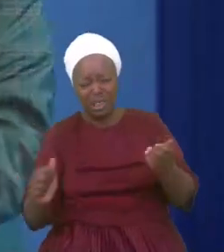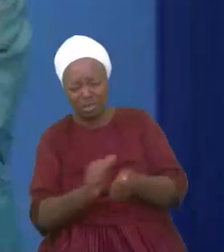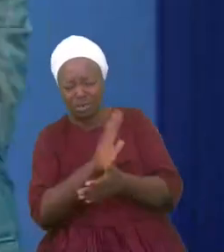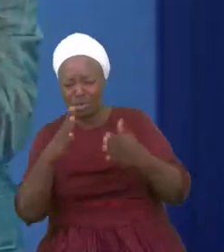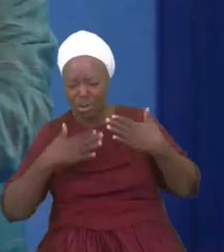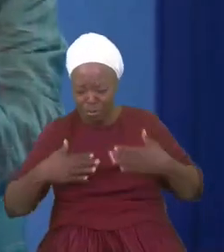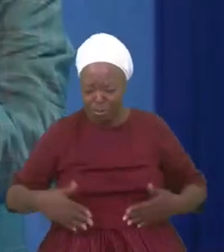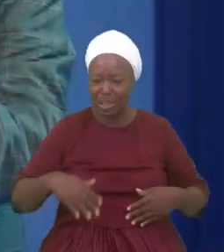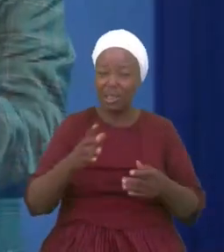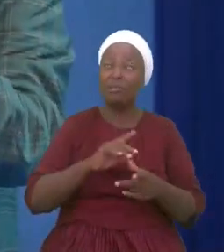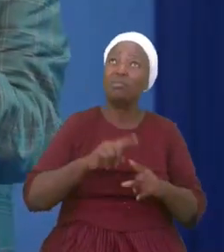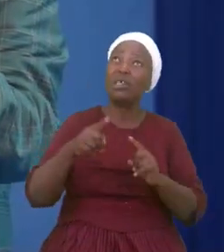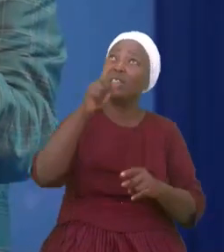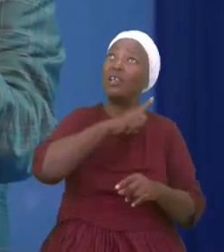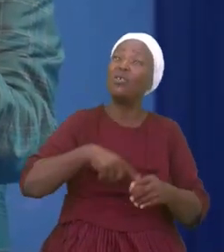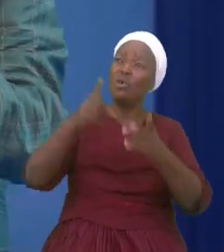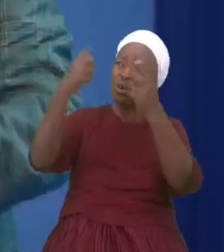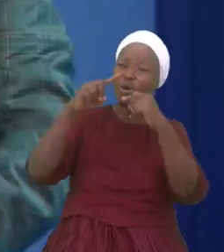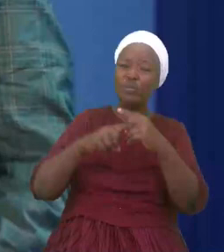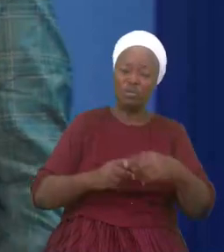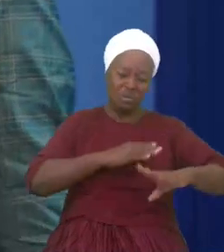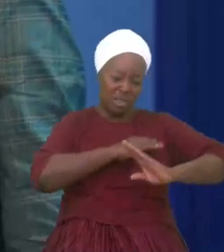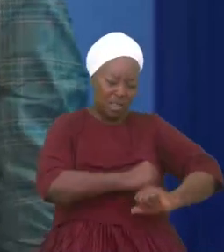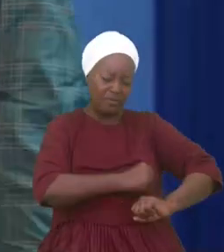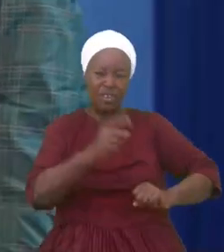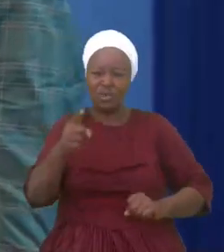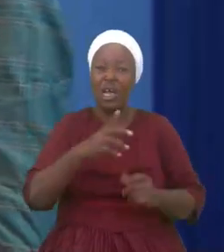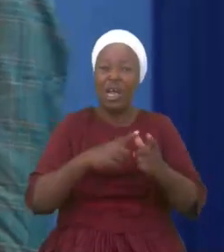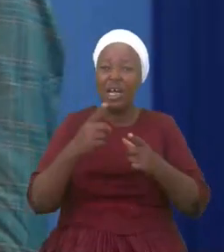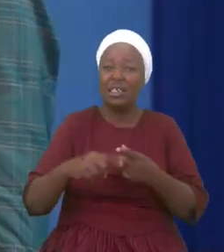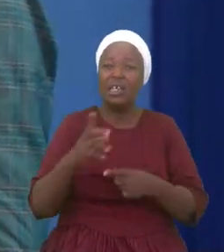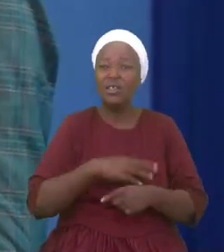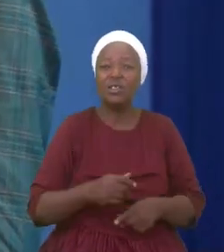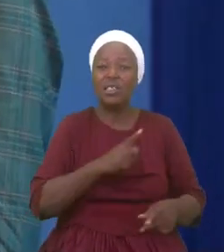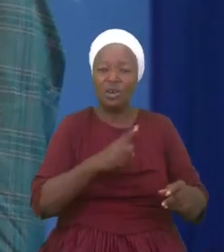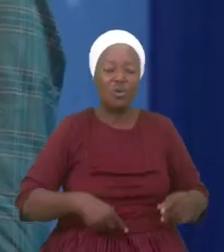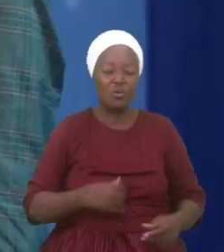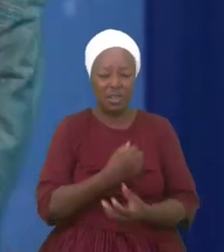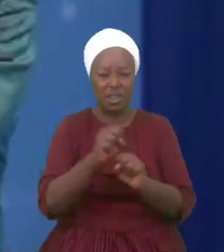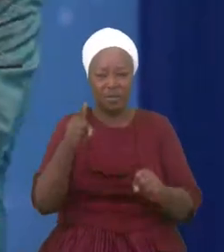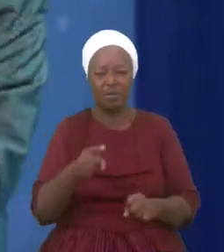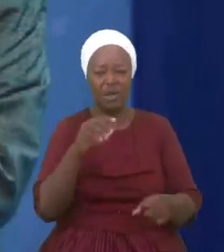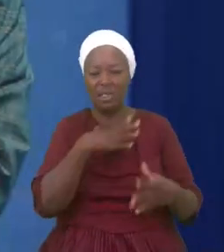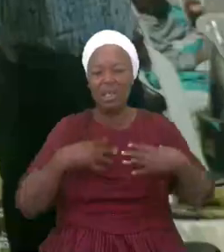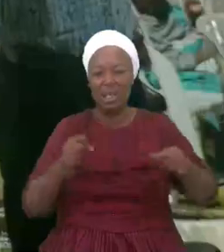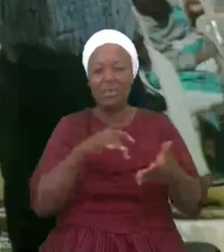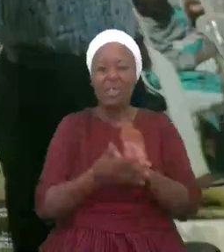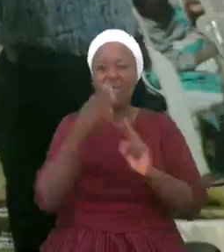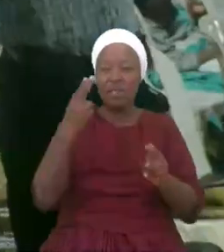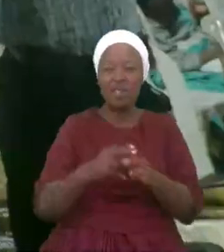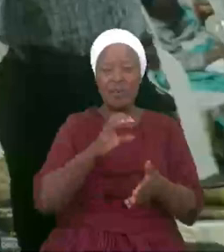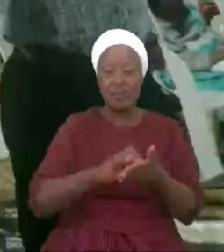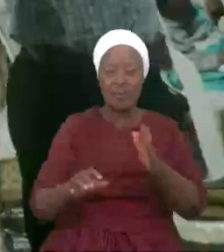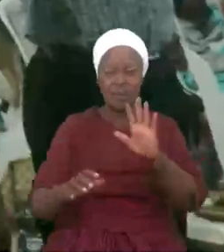ces choses qui essaient de vous détruire de vous tuer il viendra avec cette nuit